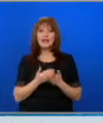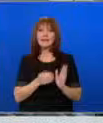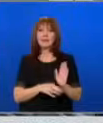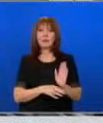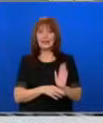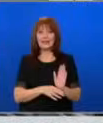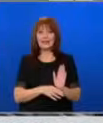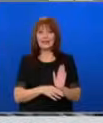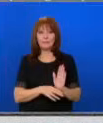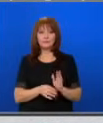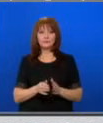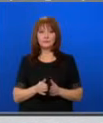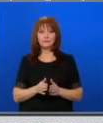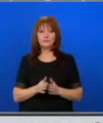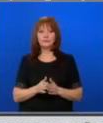видим.